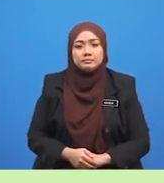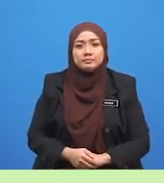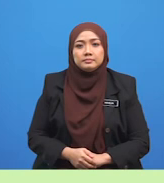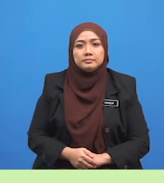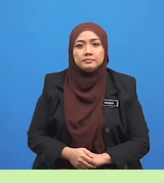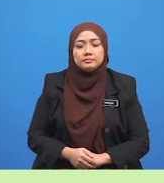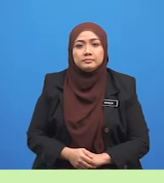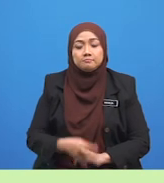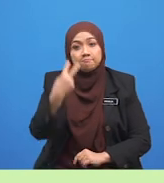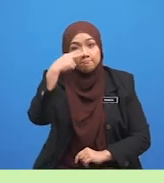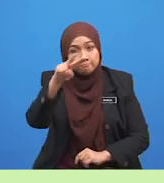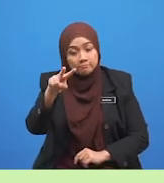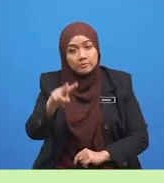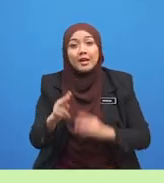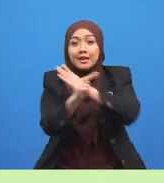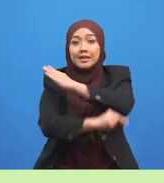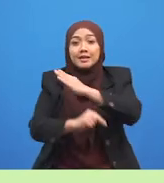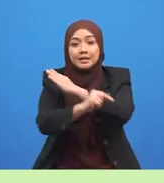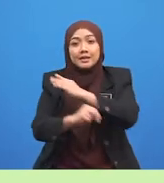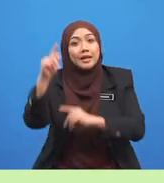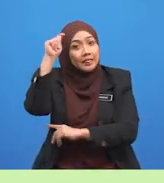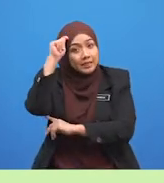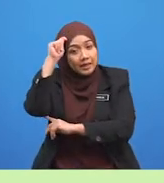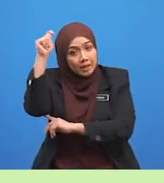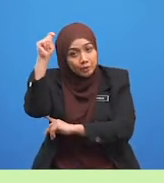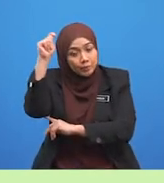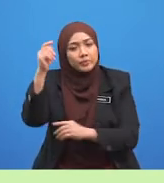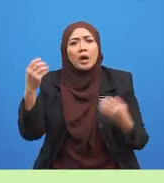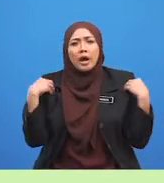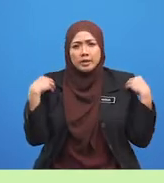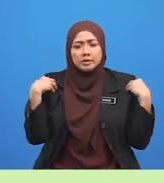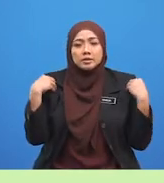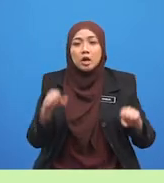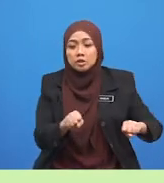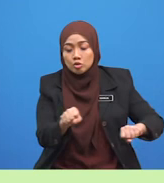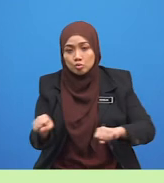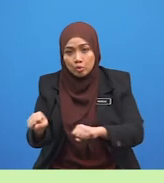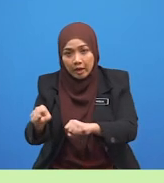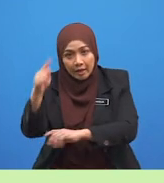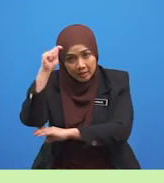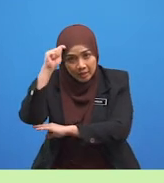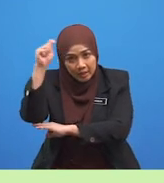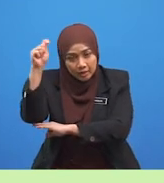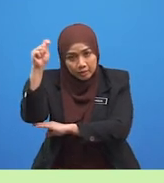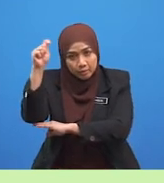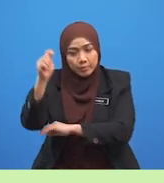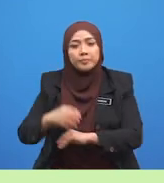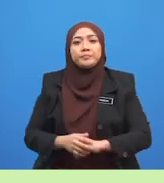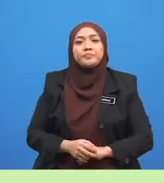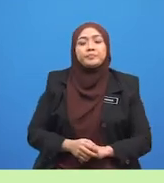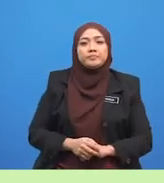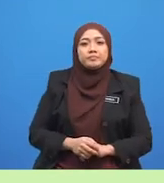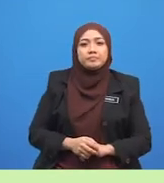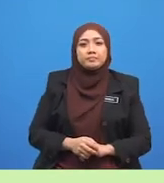Seterusnya, kita ke negeri Terengganu iaitu terdapat Sungai Terengganu yang menyumbang bekalan air untuk